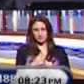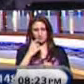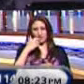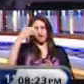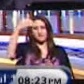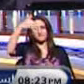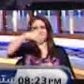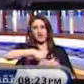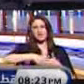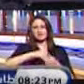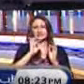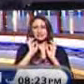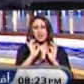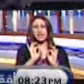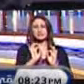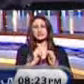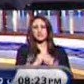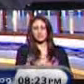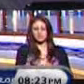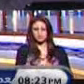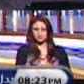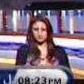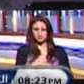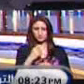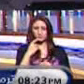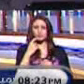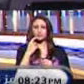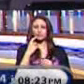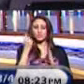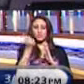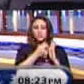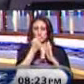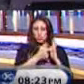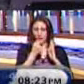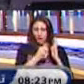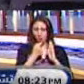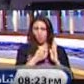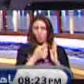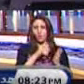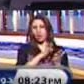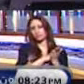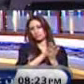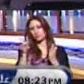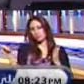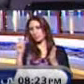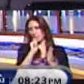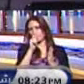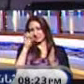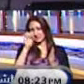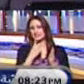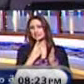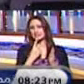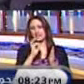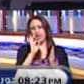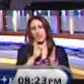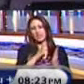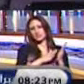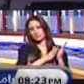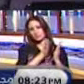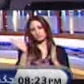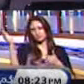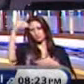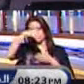قدام حضراتكم، وابعتوا لنا هنا على البرنامج صورة من هذه الشكاوى عشان نتابع معاكم ايه اللي هيحصل. احنا لن نقبل ابدا